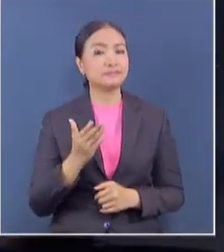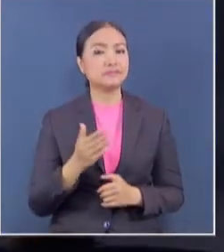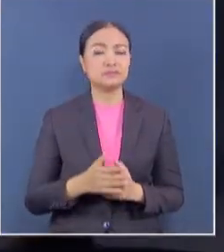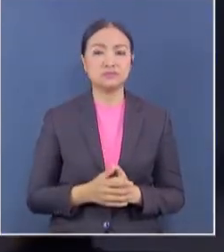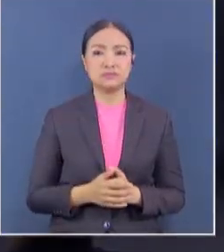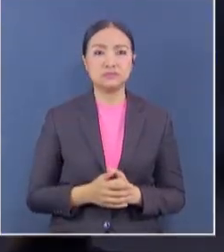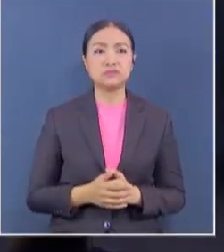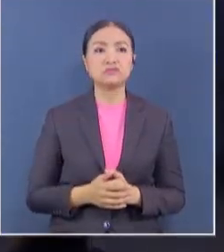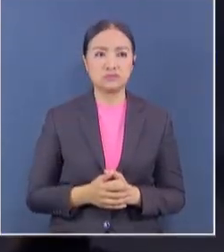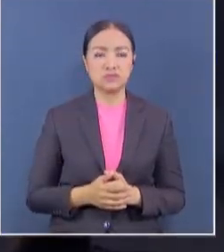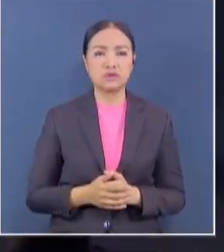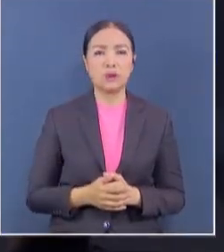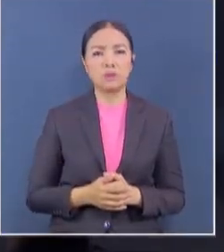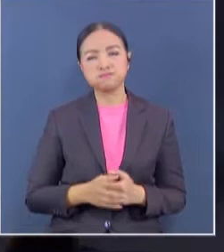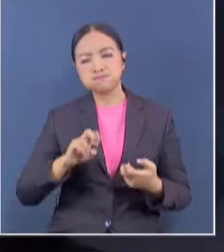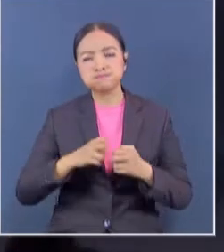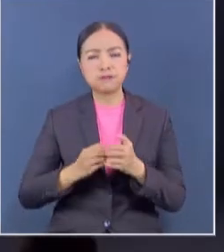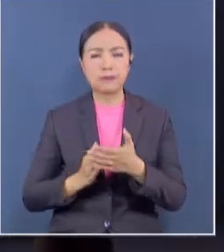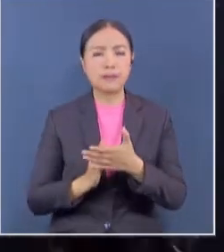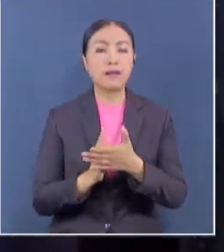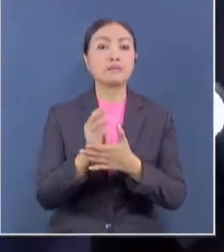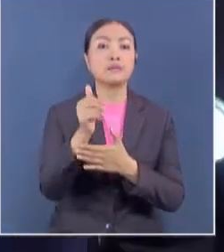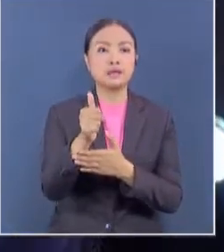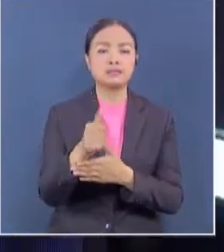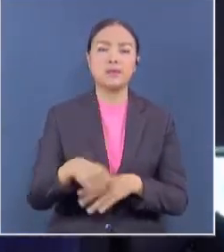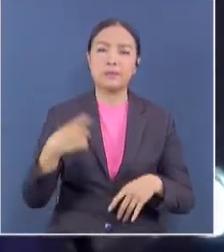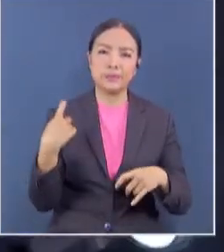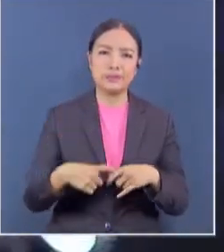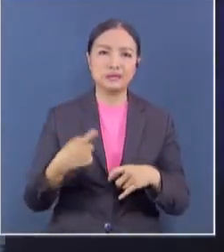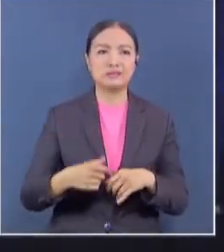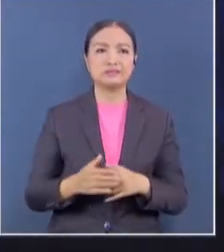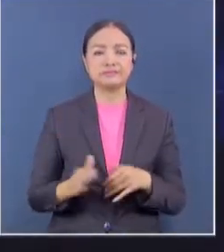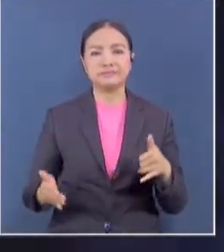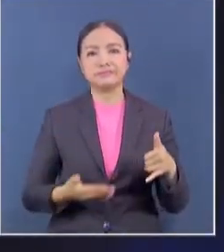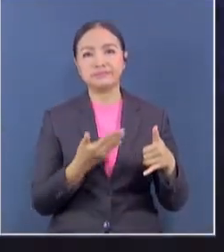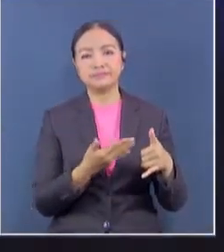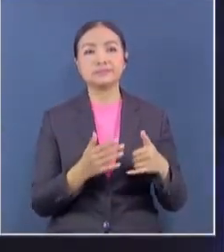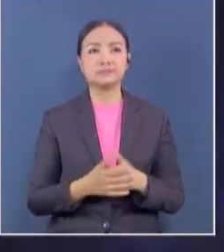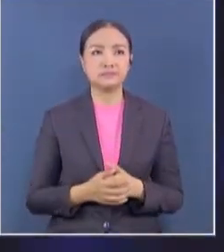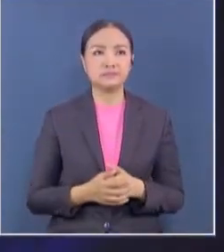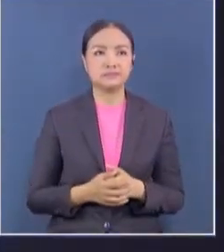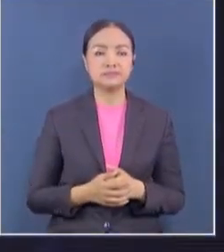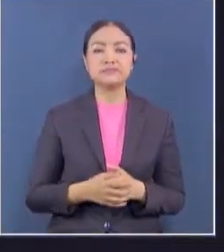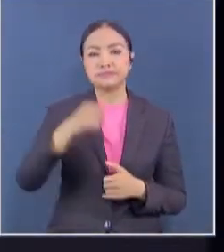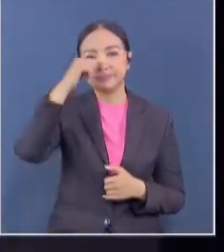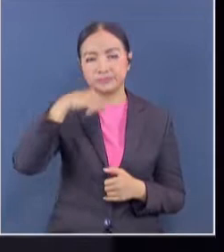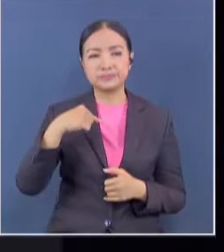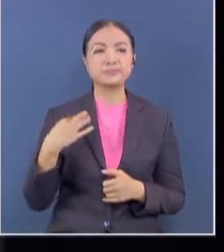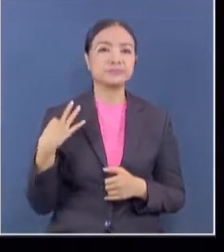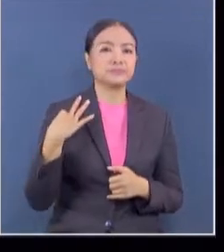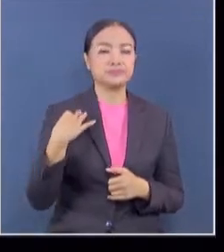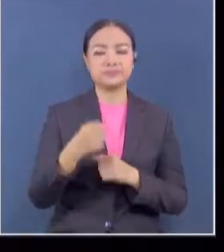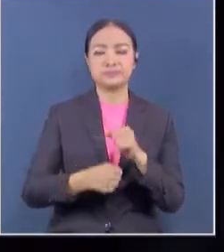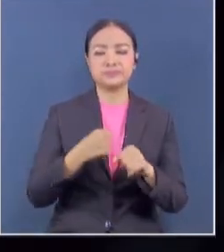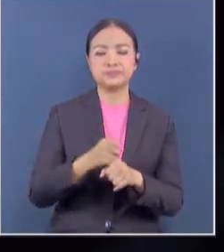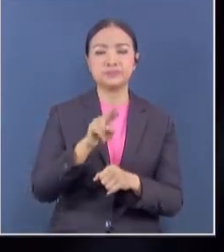กว่าจะผ่านพ้นกระแสดราม่ามาได้ไม่ใช่เรื่องง่ายนะคะสำหรับแอนชิลีมิสยูนิเวิร์สไทยแลนด์